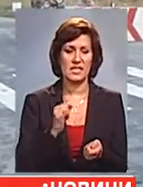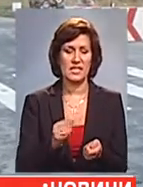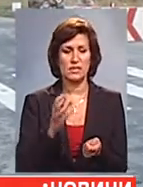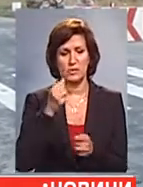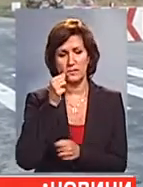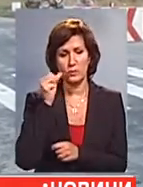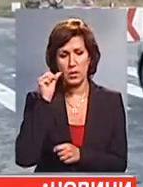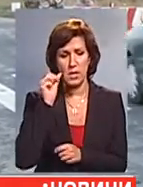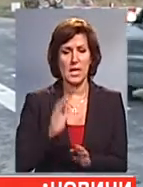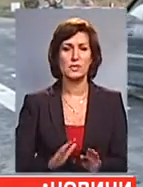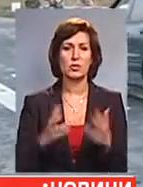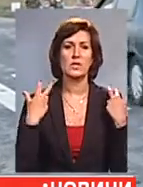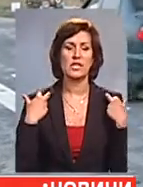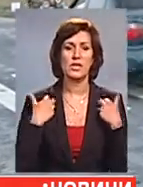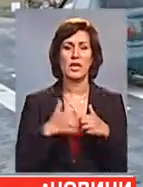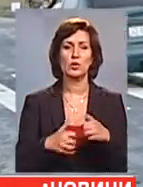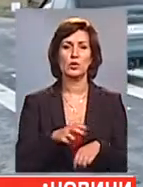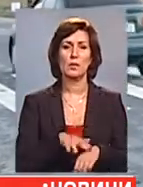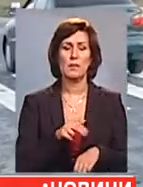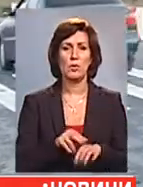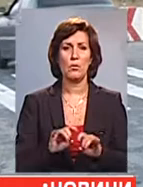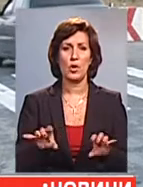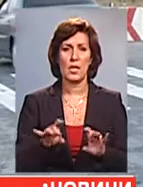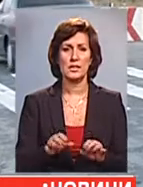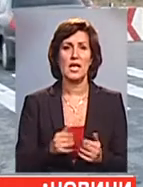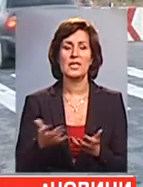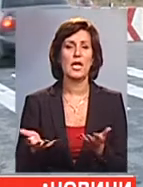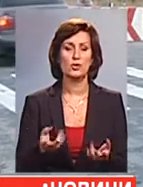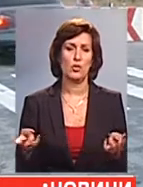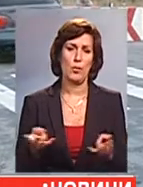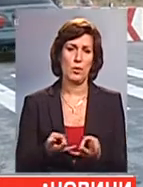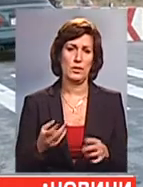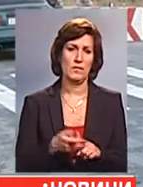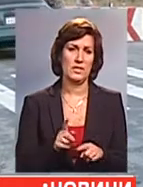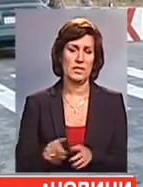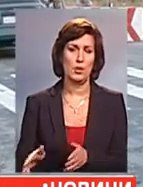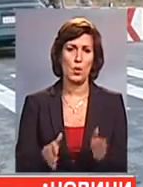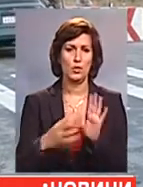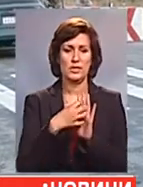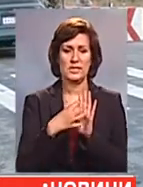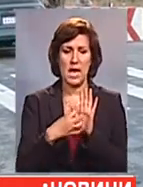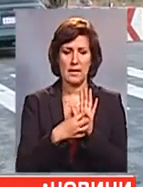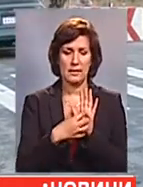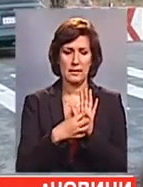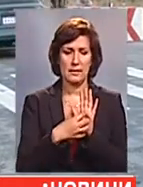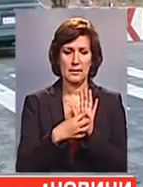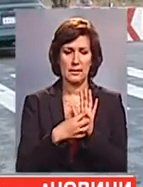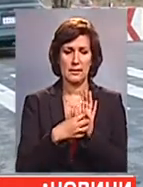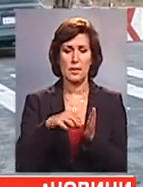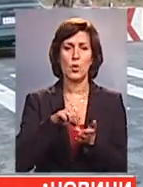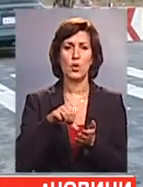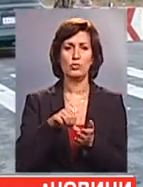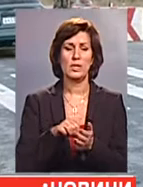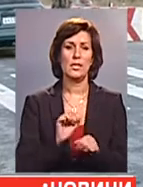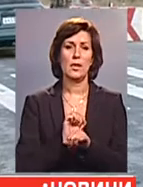ще вчора заступник начальника Херсонської міліції пояснював, для чого потрібні ці дорожні знаки.